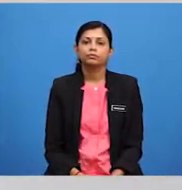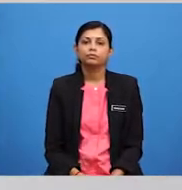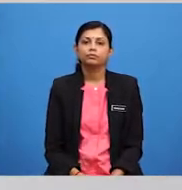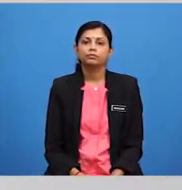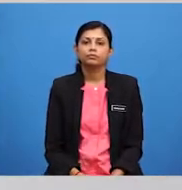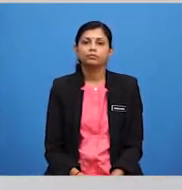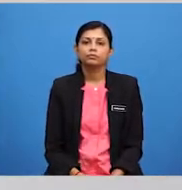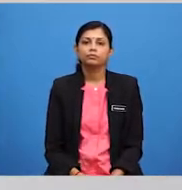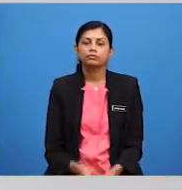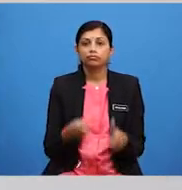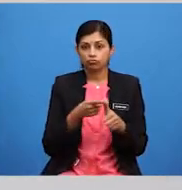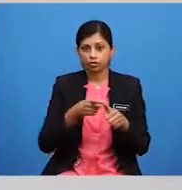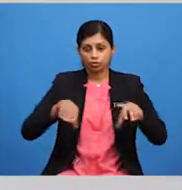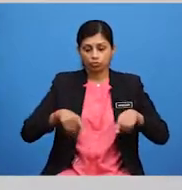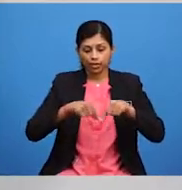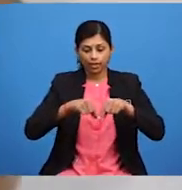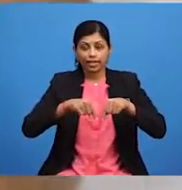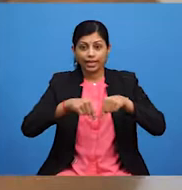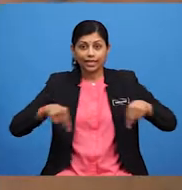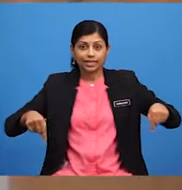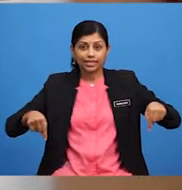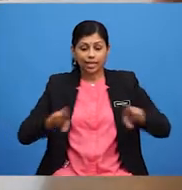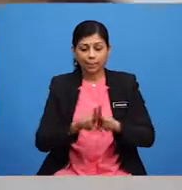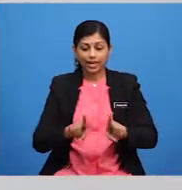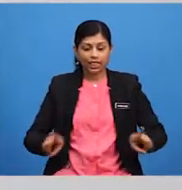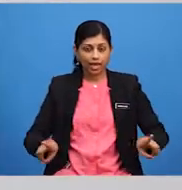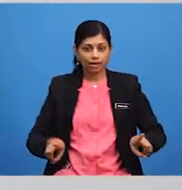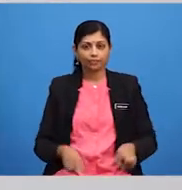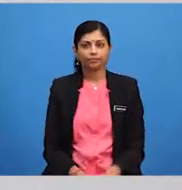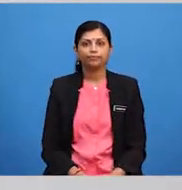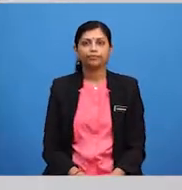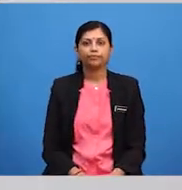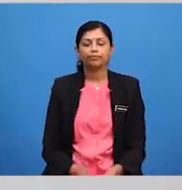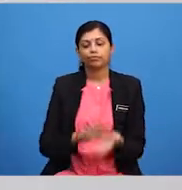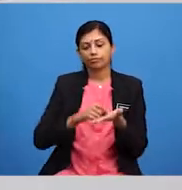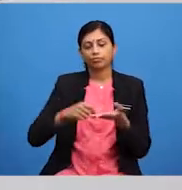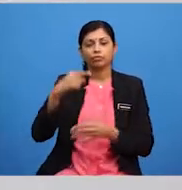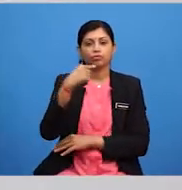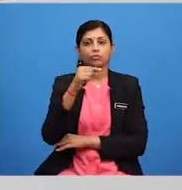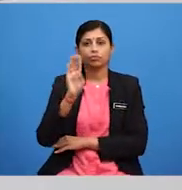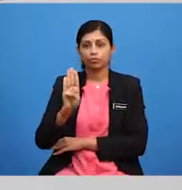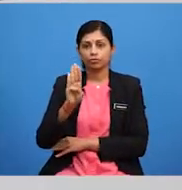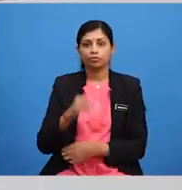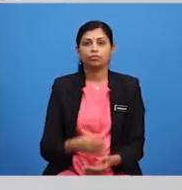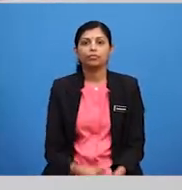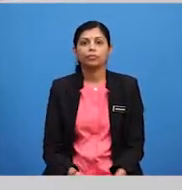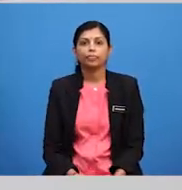membina garisan mendatar dan melabelkan dengan label garis